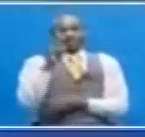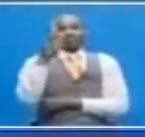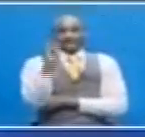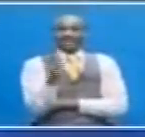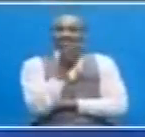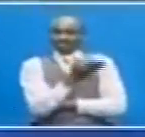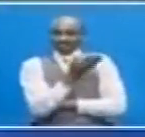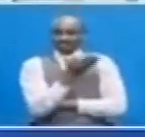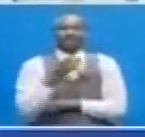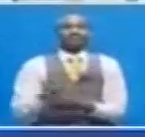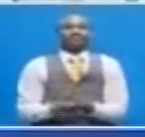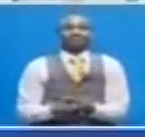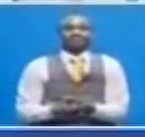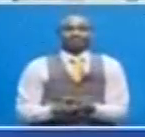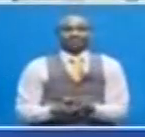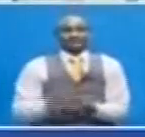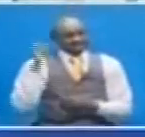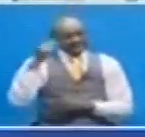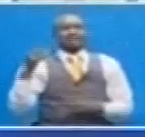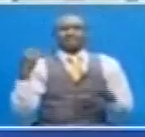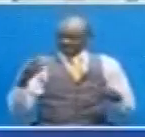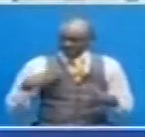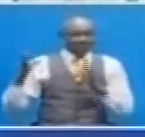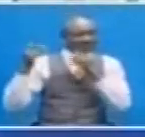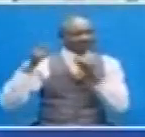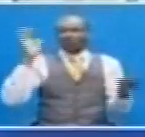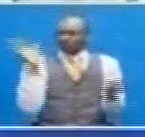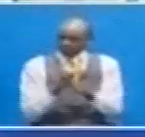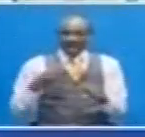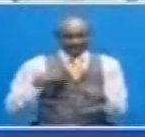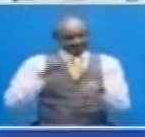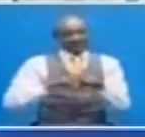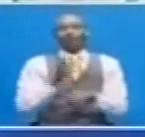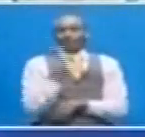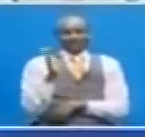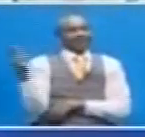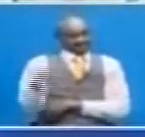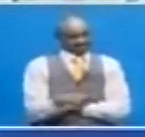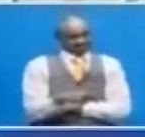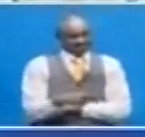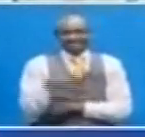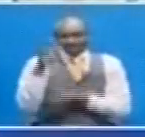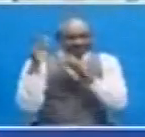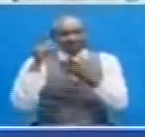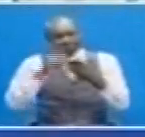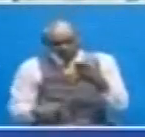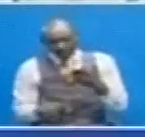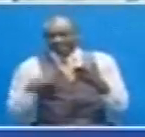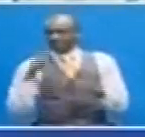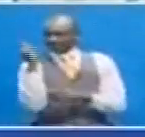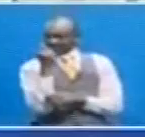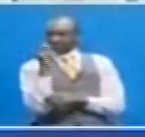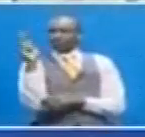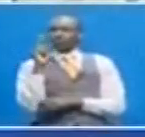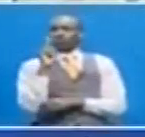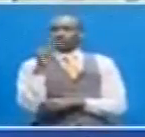katika eneo la Gigiri. Wakenya wana matarajio si haba katika ziara ya Rais wa Marekani Barack Obama, matarajio ambayo Rais Uhuru Kenyatta amesema